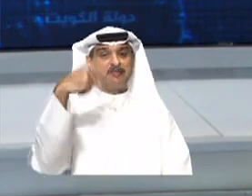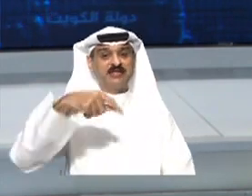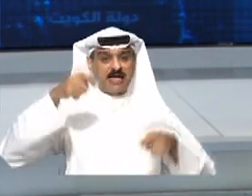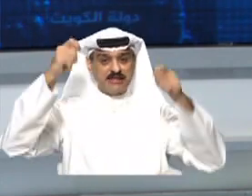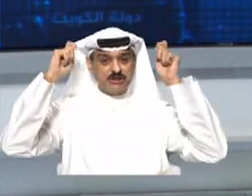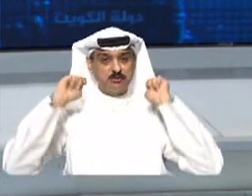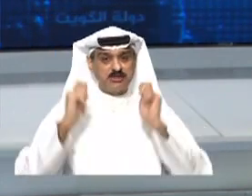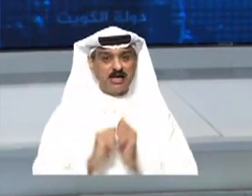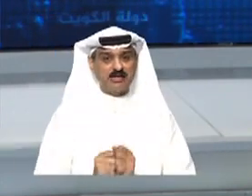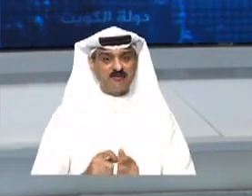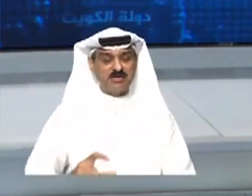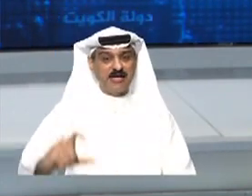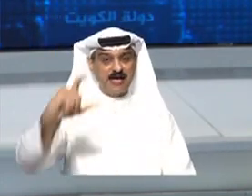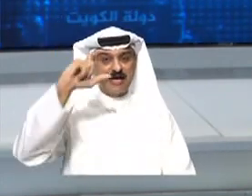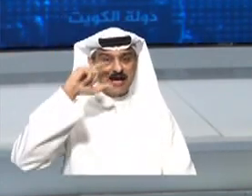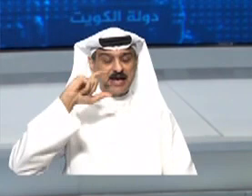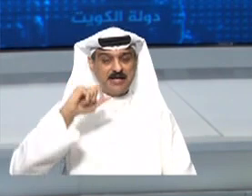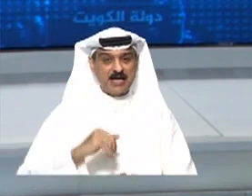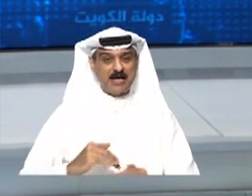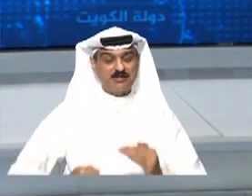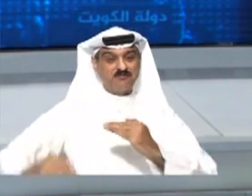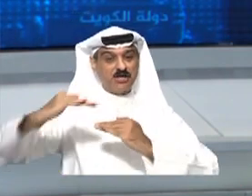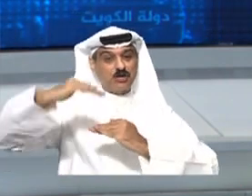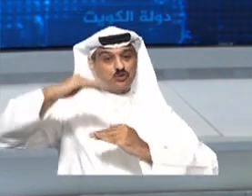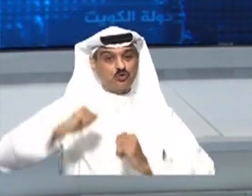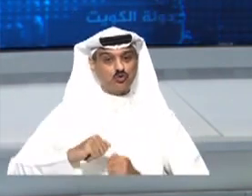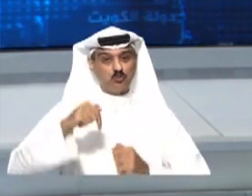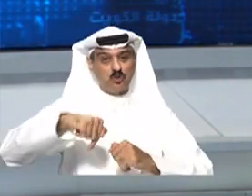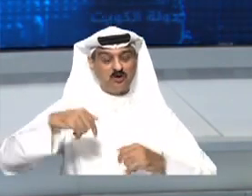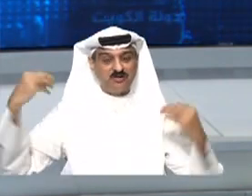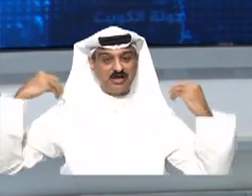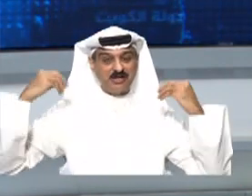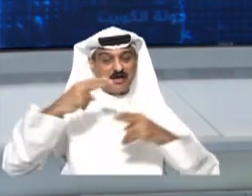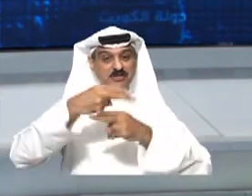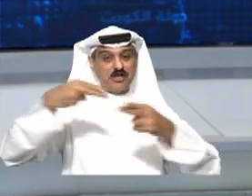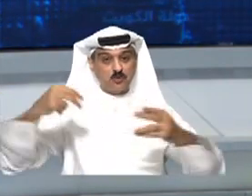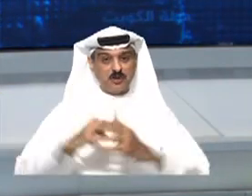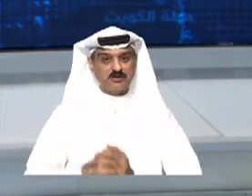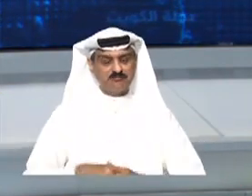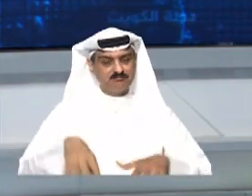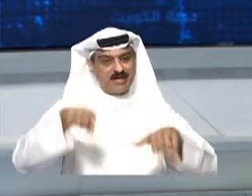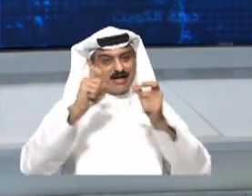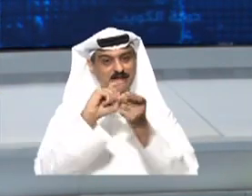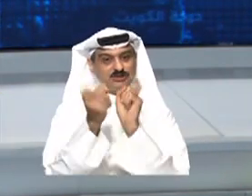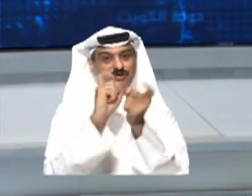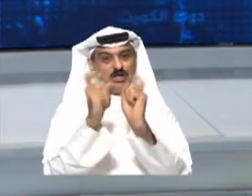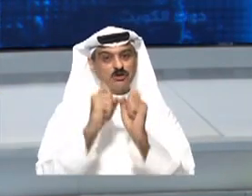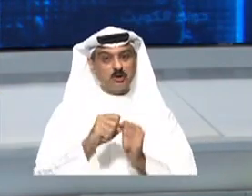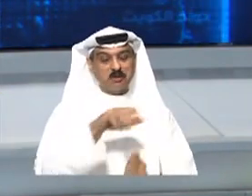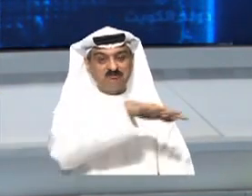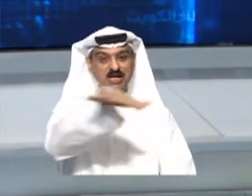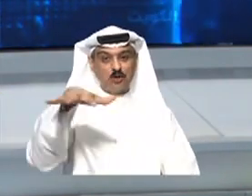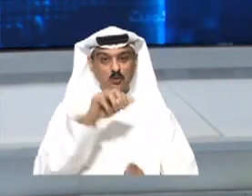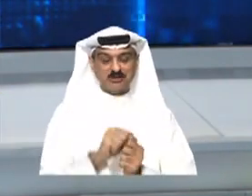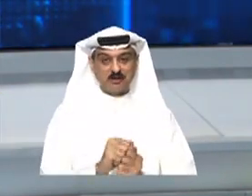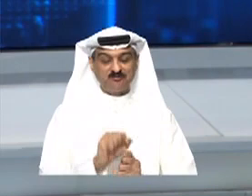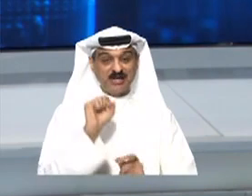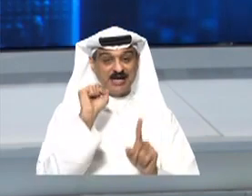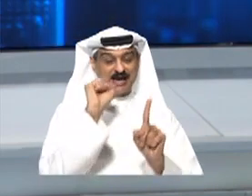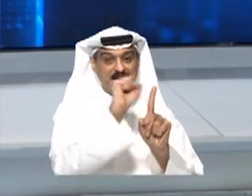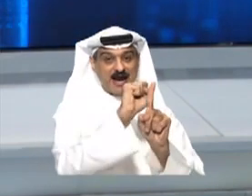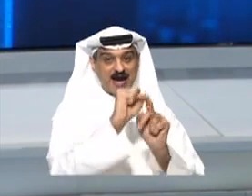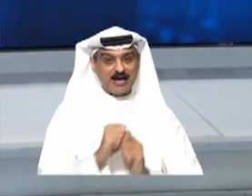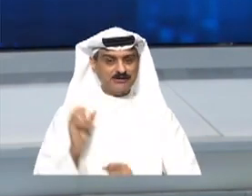متنوعة أحرزها أبطال نادي الطموح الرياضي الكويتي الذي أنهى مشاركته في بطولة الألعاب الوطني للأولمبيات الخاص في ألعاب